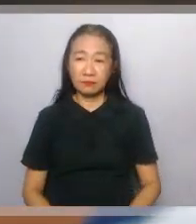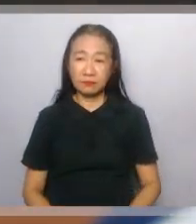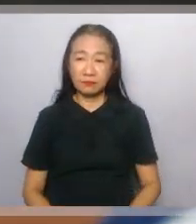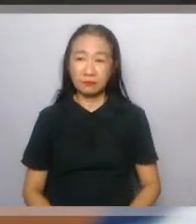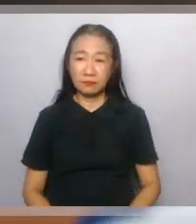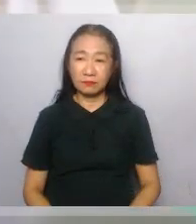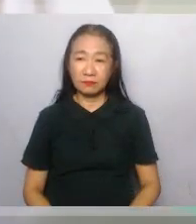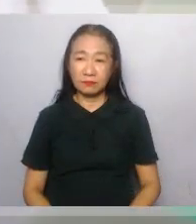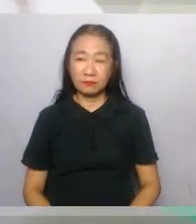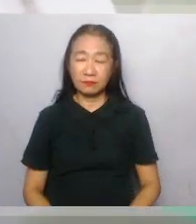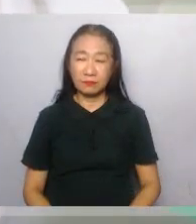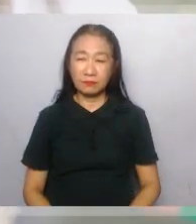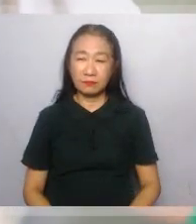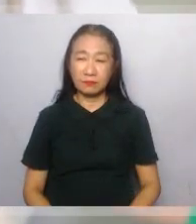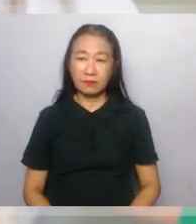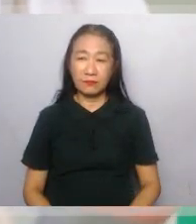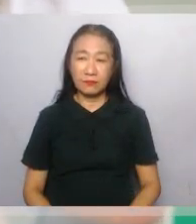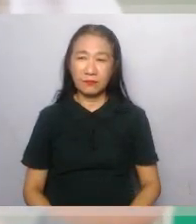Okay.